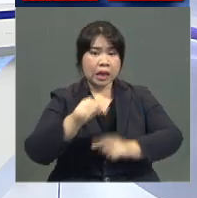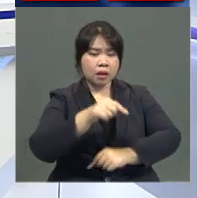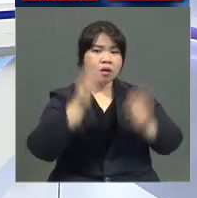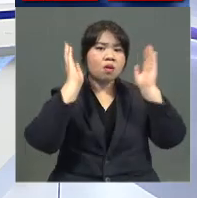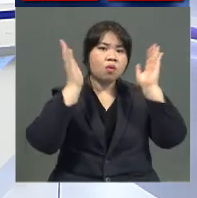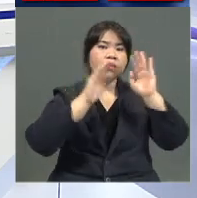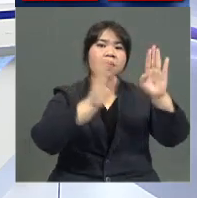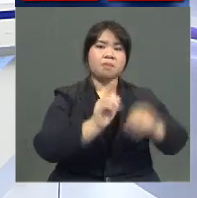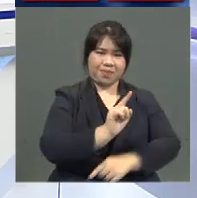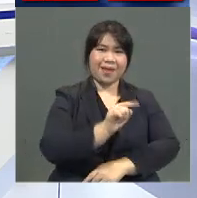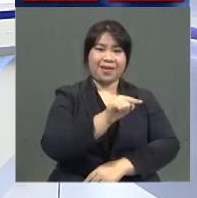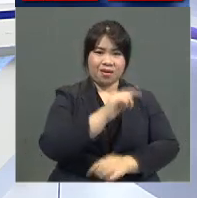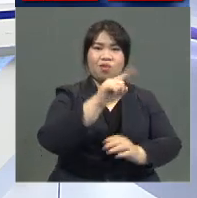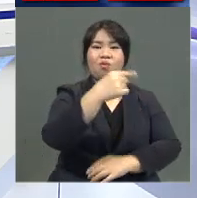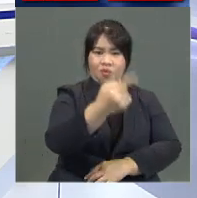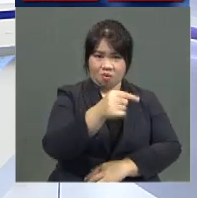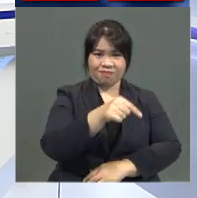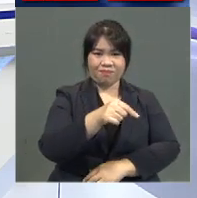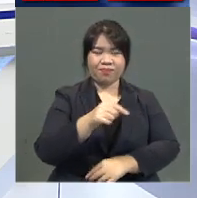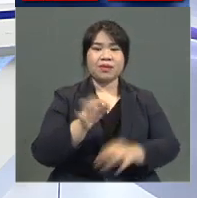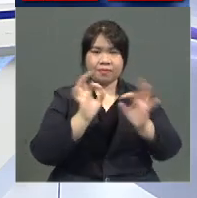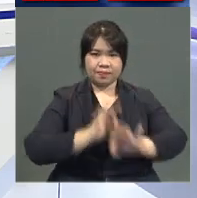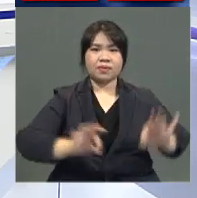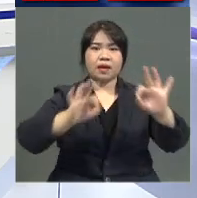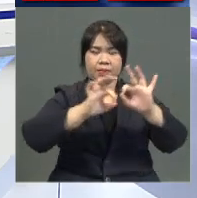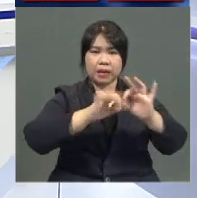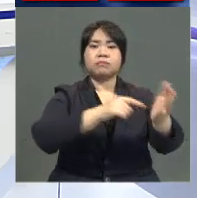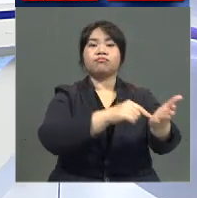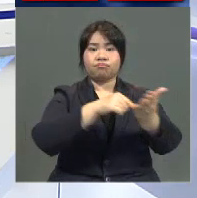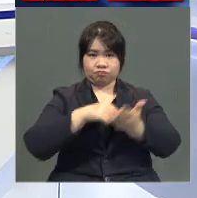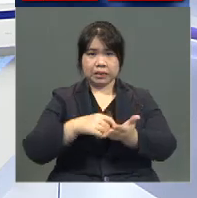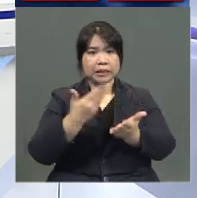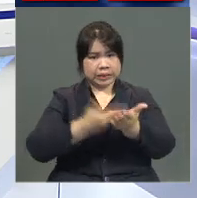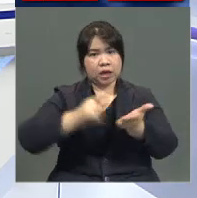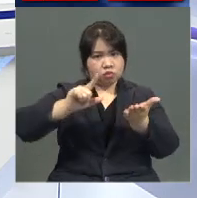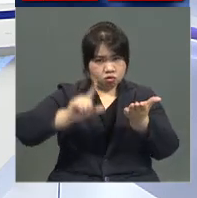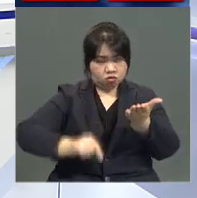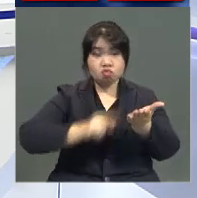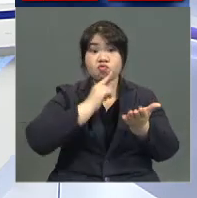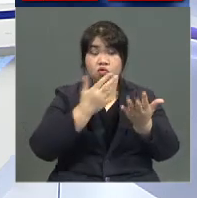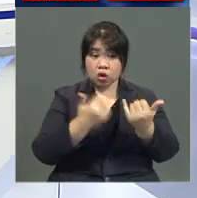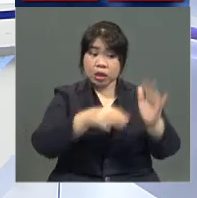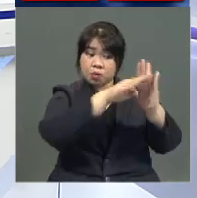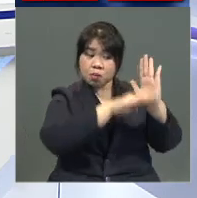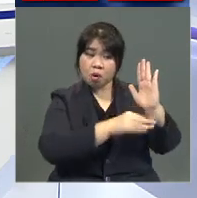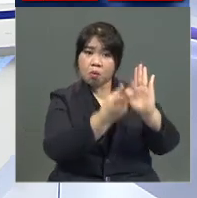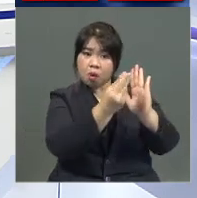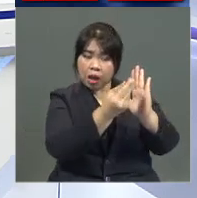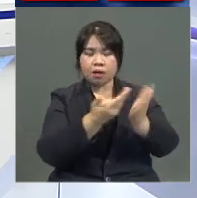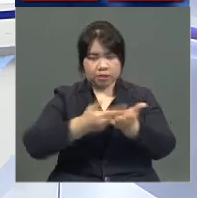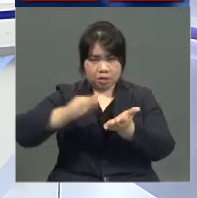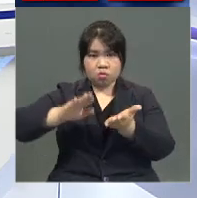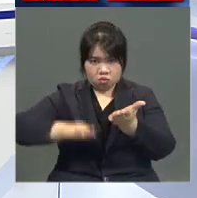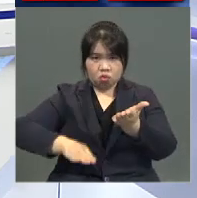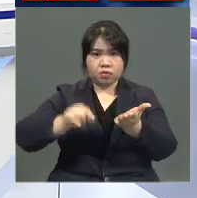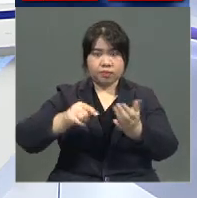ที่เนี่ยแพ็กเกจของคุณจะเป็นยังไงมีข้อแม้อย่างเดียวว่าคุณจะต้องส่งมาราคาถูกกว่าที่คุณขายอยู่ที่อื่นนะคะ ใช่ค่ะร